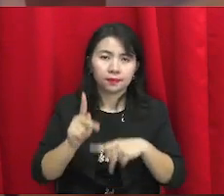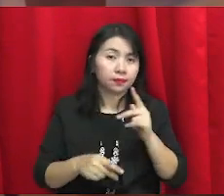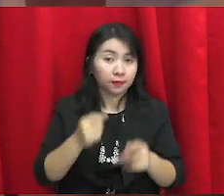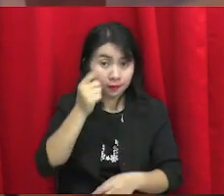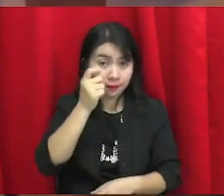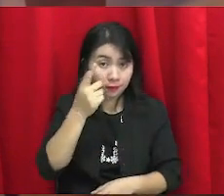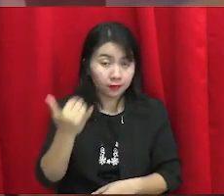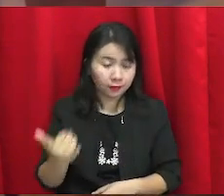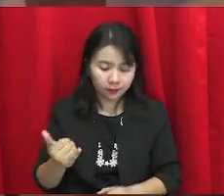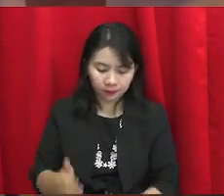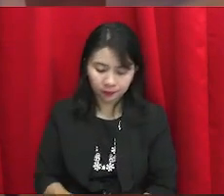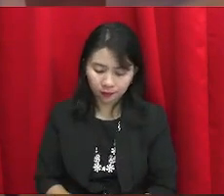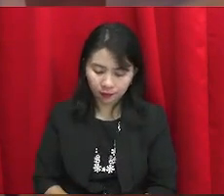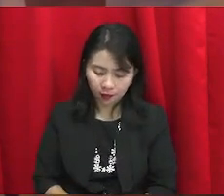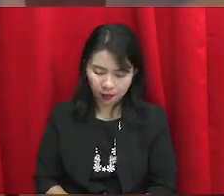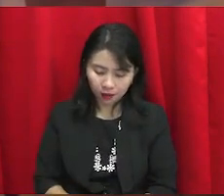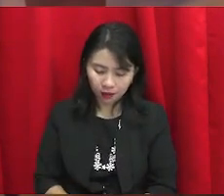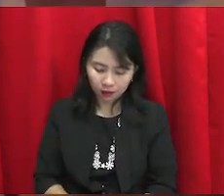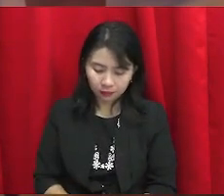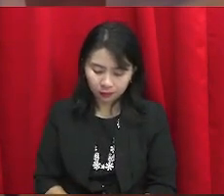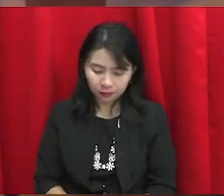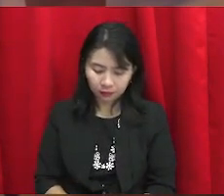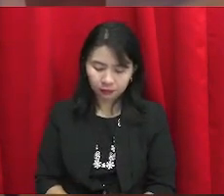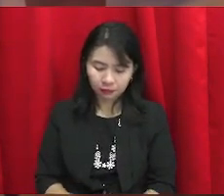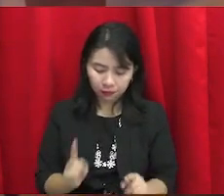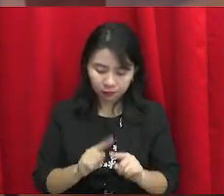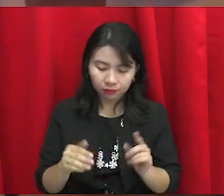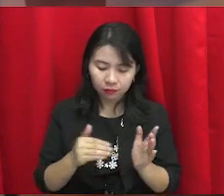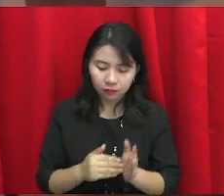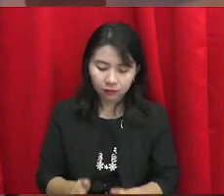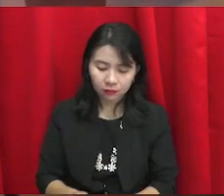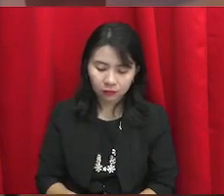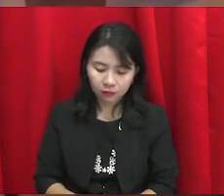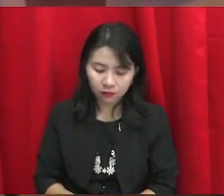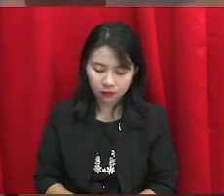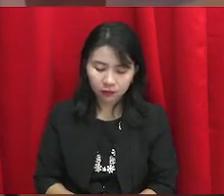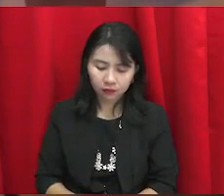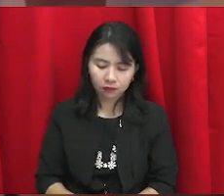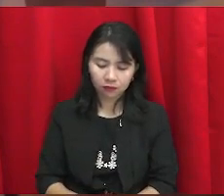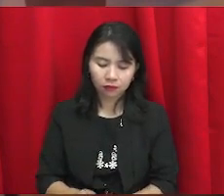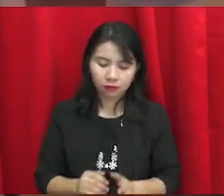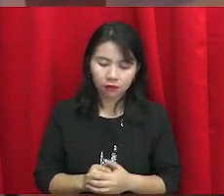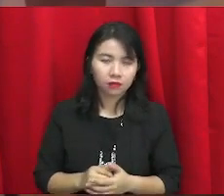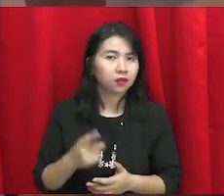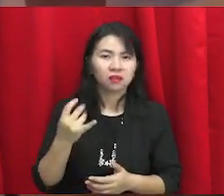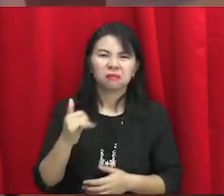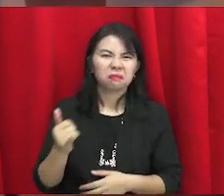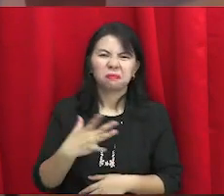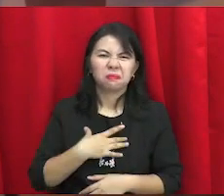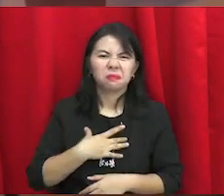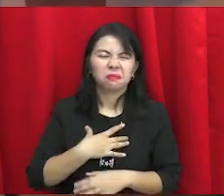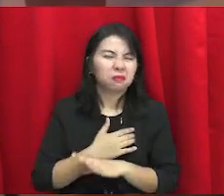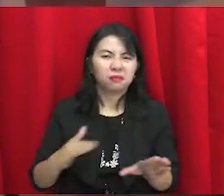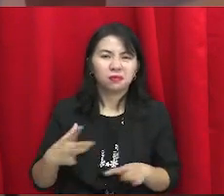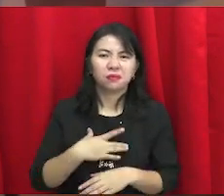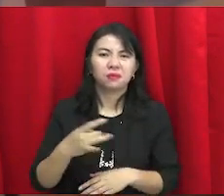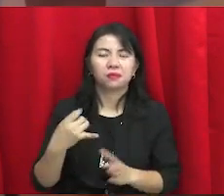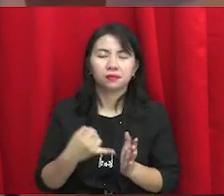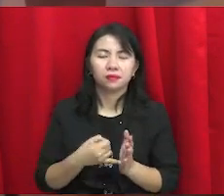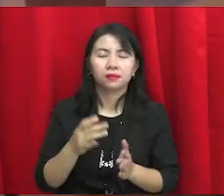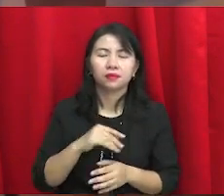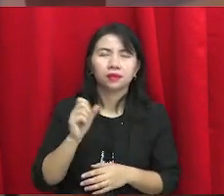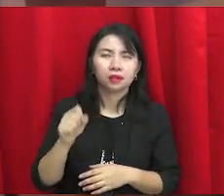nyo? Yes, sir. Pero, mga kapatid, hindi magugustuhan yan at hindi nauunawaan